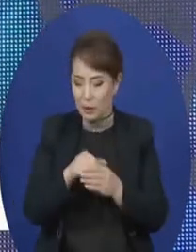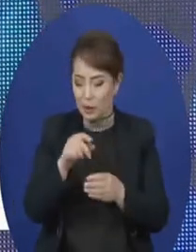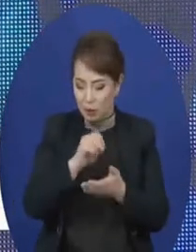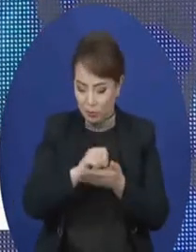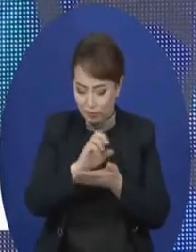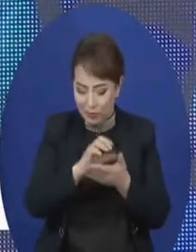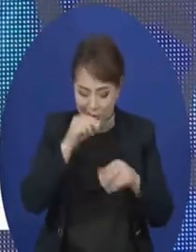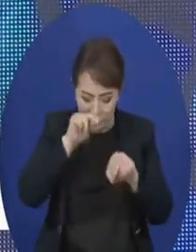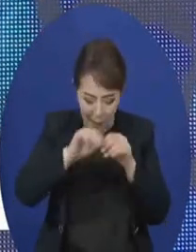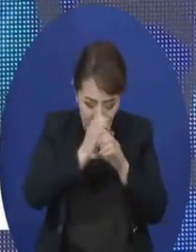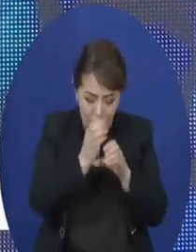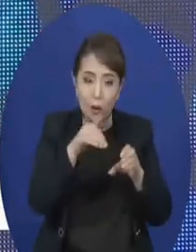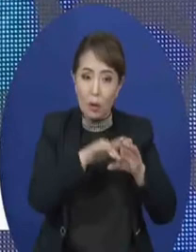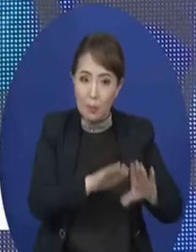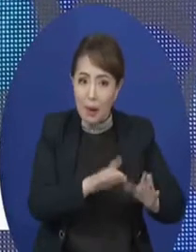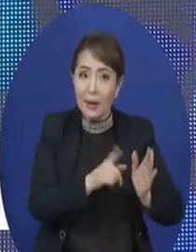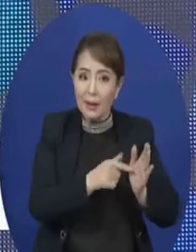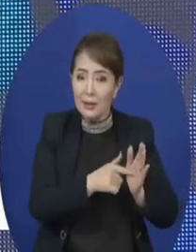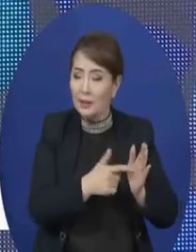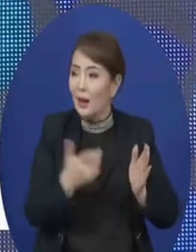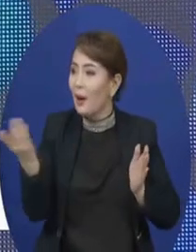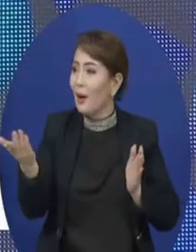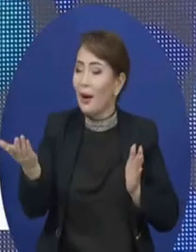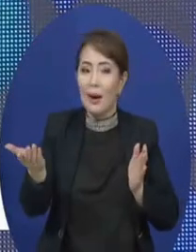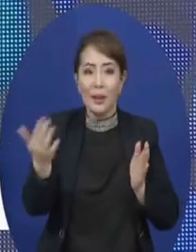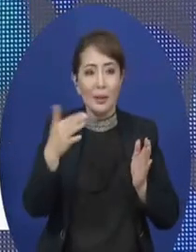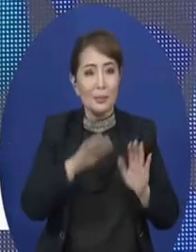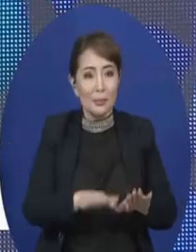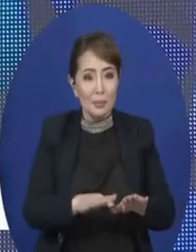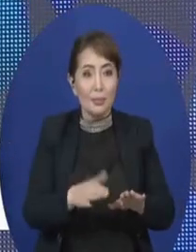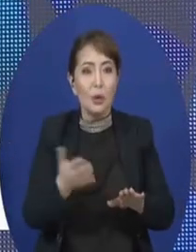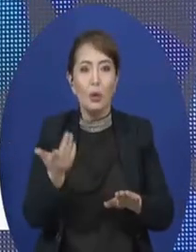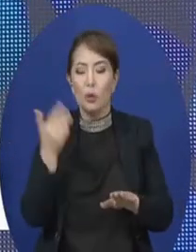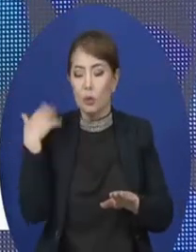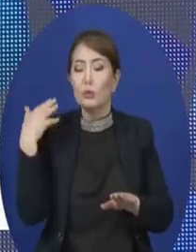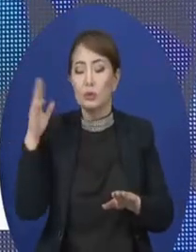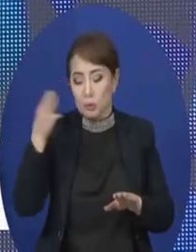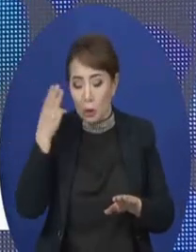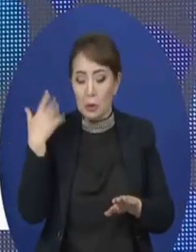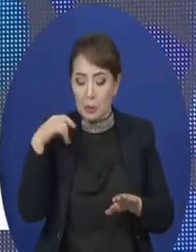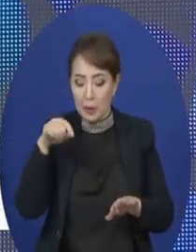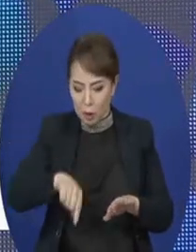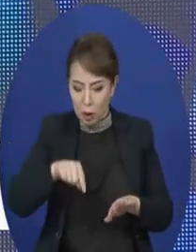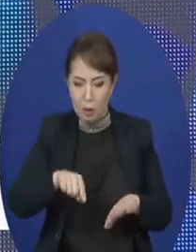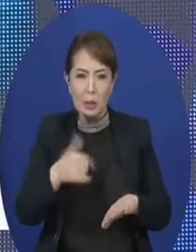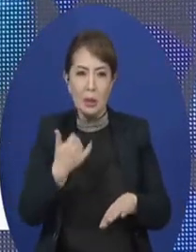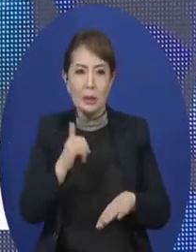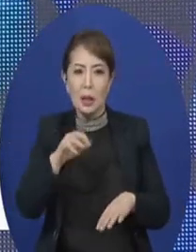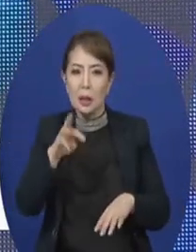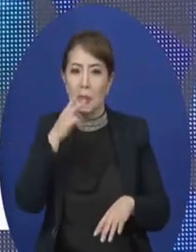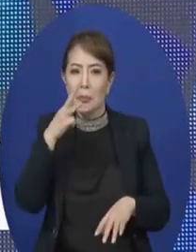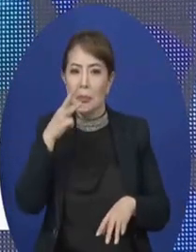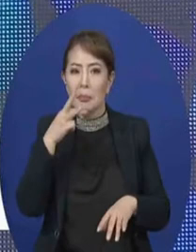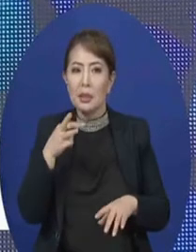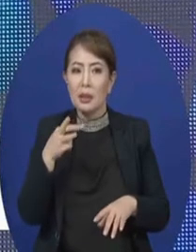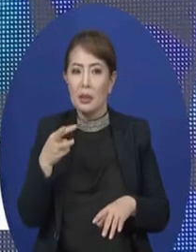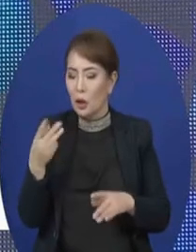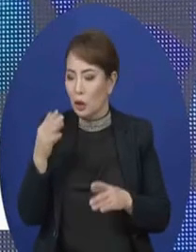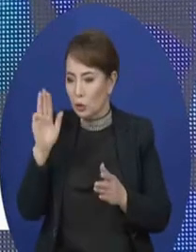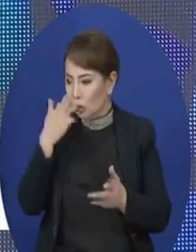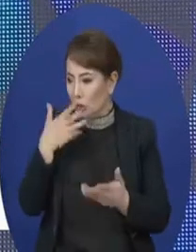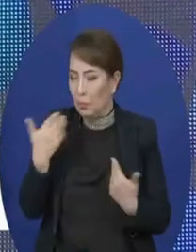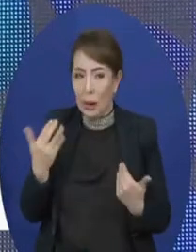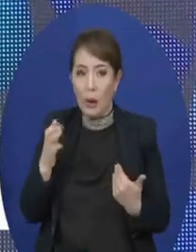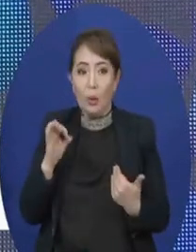шаардлагатай байгаа бөгөөд ханаас байдлуулах нь одоо өмнө нь тодорхой байсан одоогөр бас зарим мэдээллээр тодорхой болж